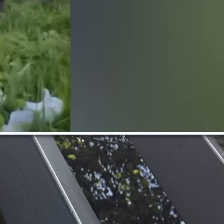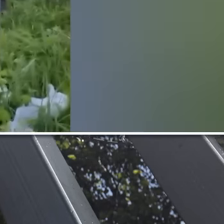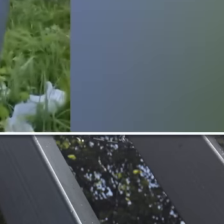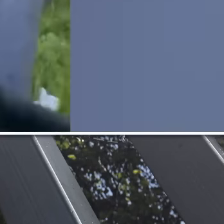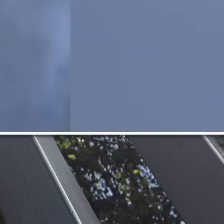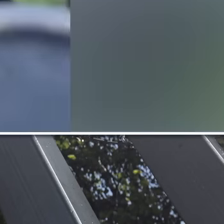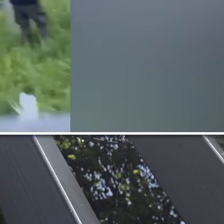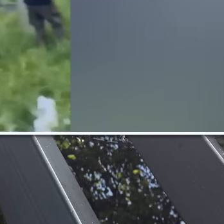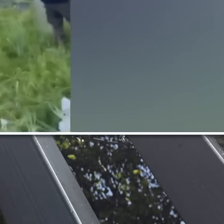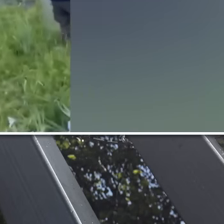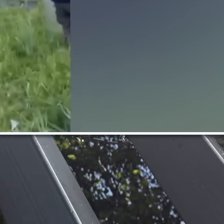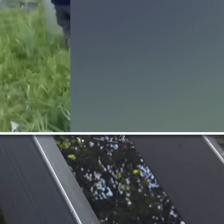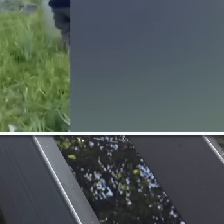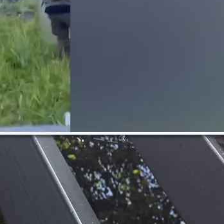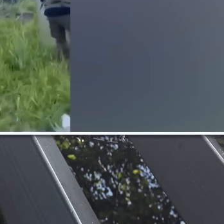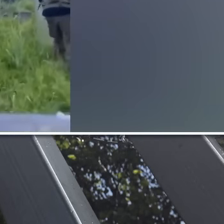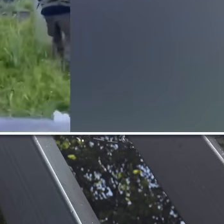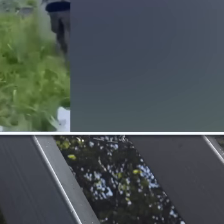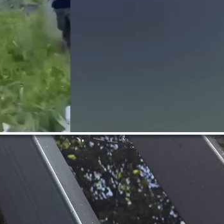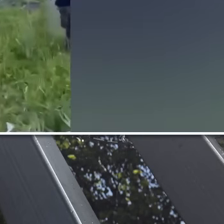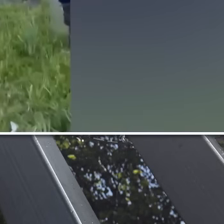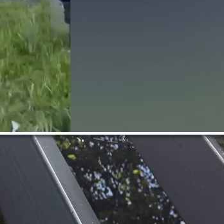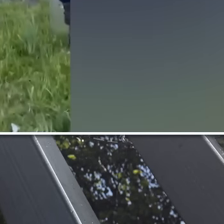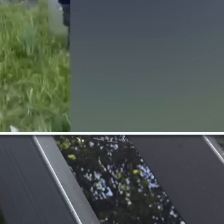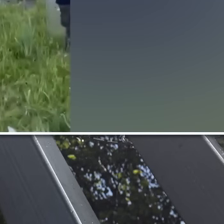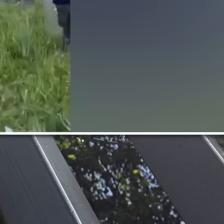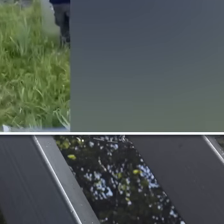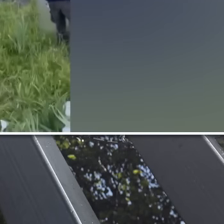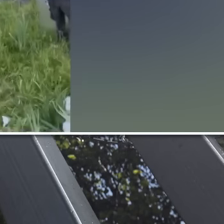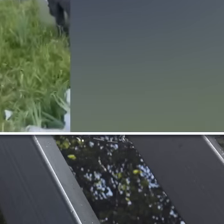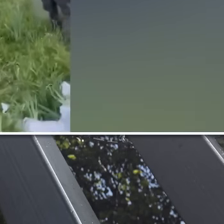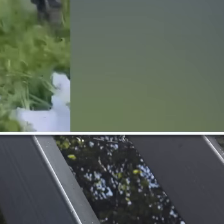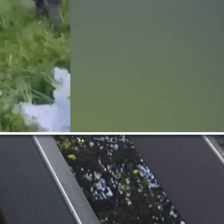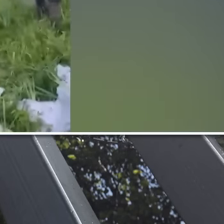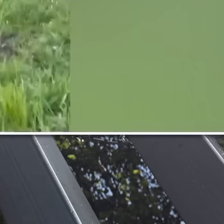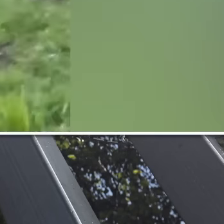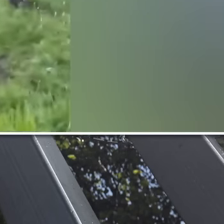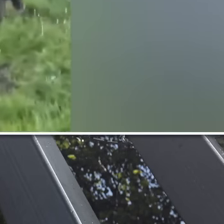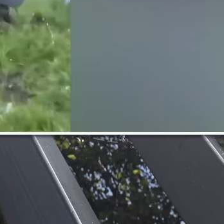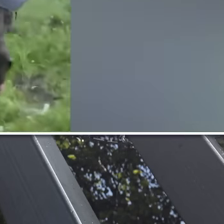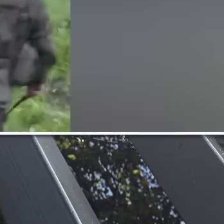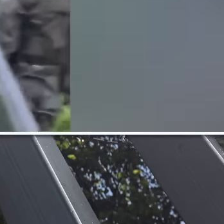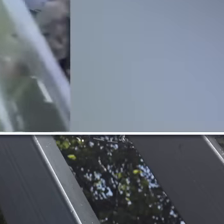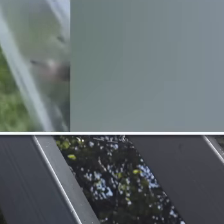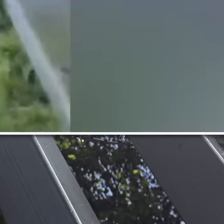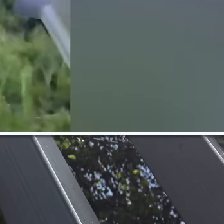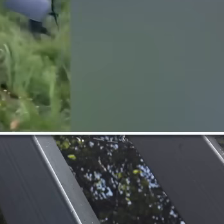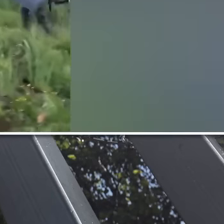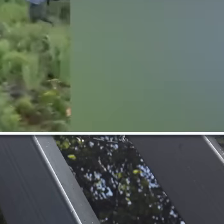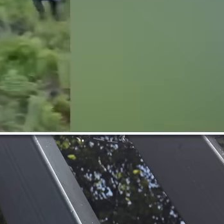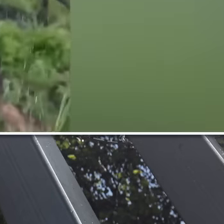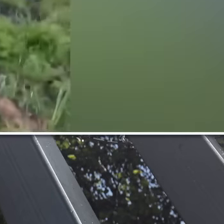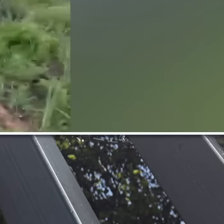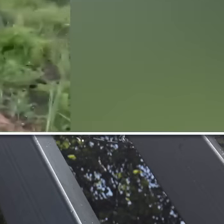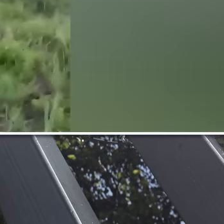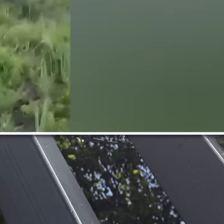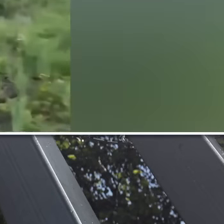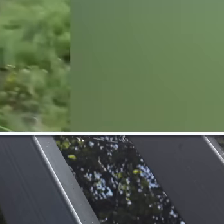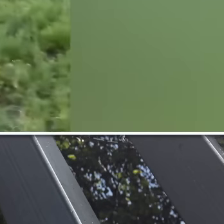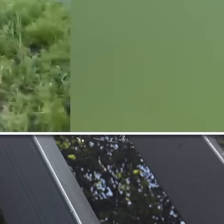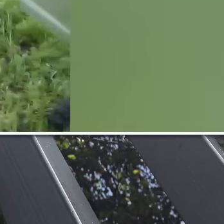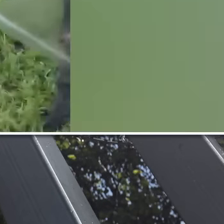mówiła prawdę, a ludzie z powodu braku zaufania nie będą chcieli temu ufać. I to jest największe zagrożenie tego